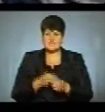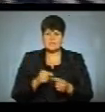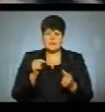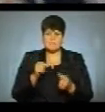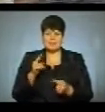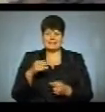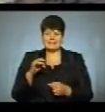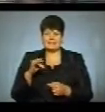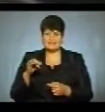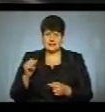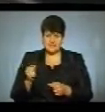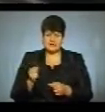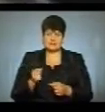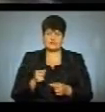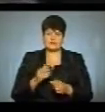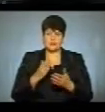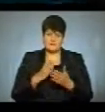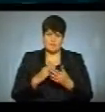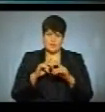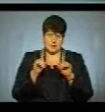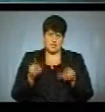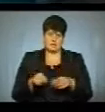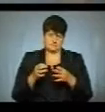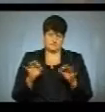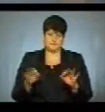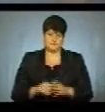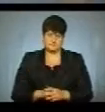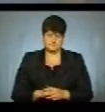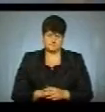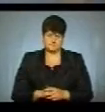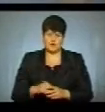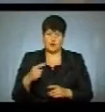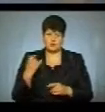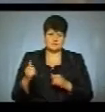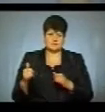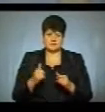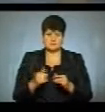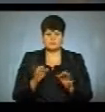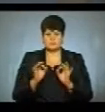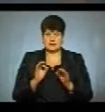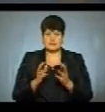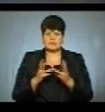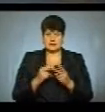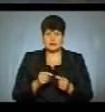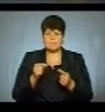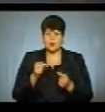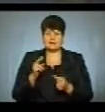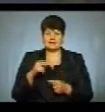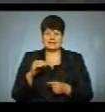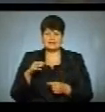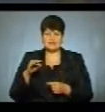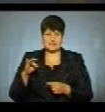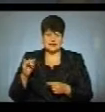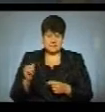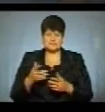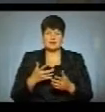отримала область, сертифікована і безпечна. Область забезпечена в достатній кількість вакцинами проти дифтерії, зокрема